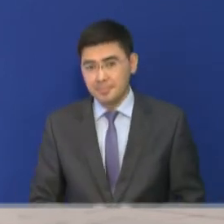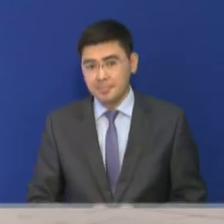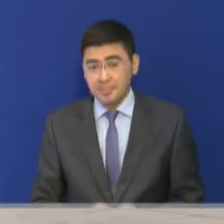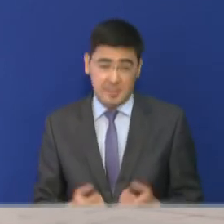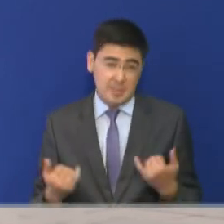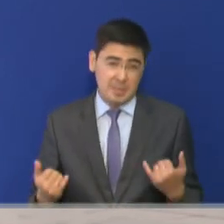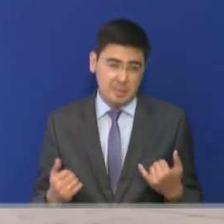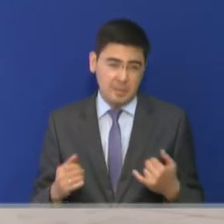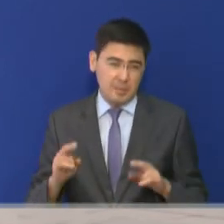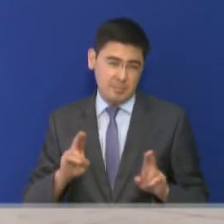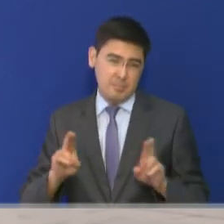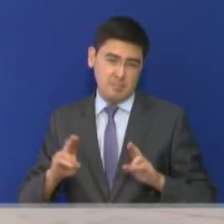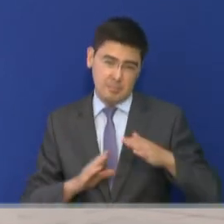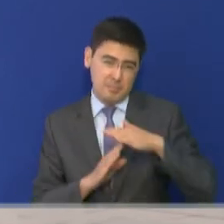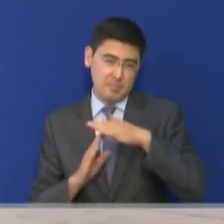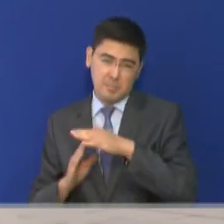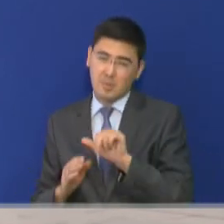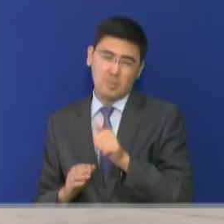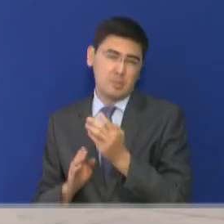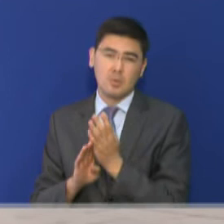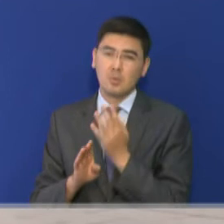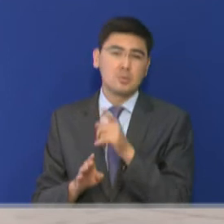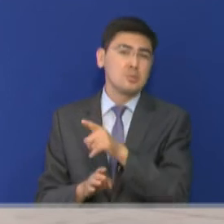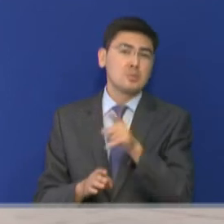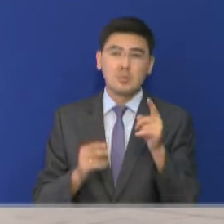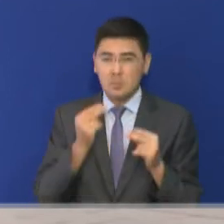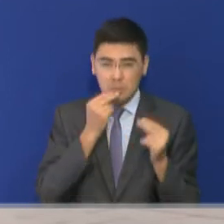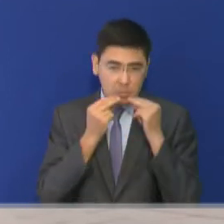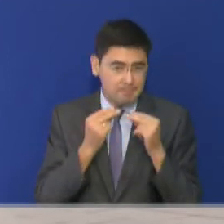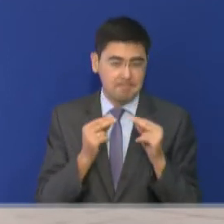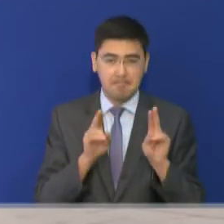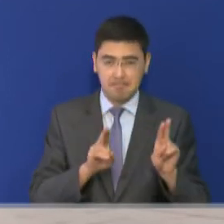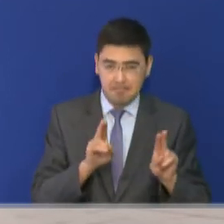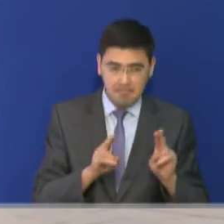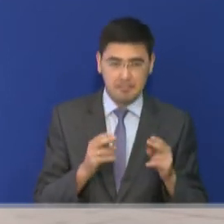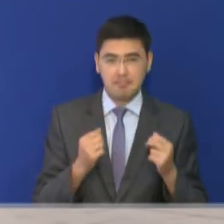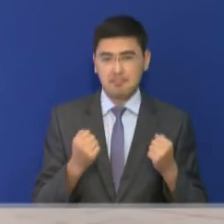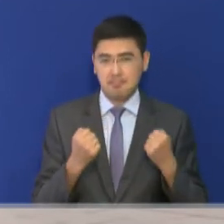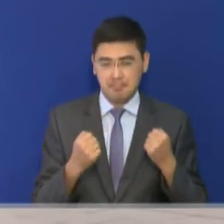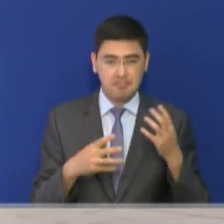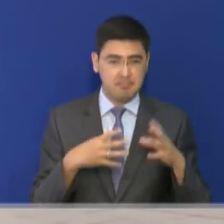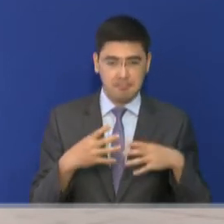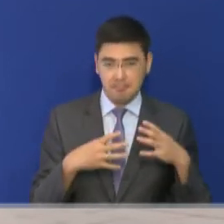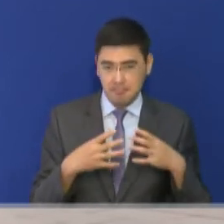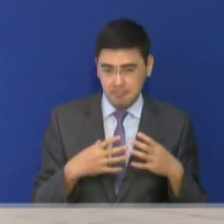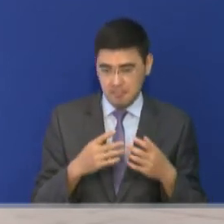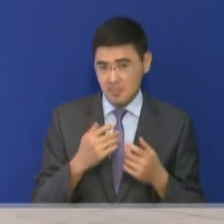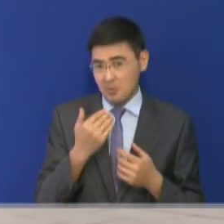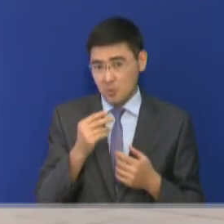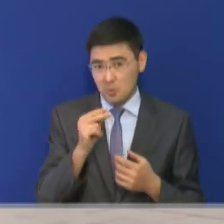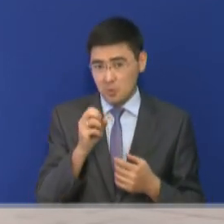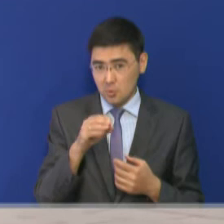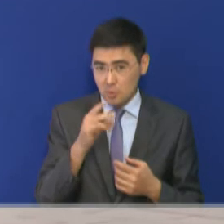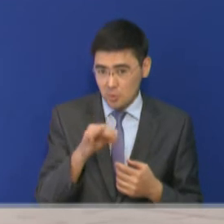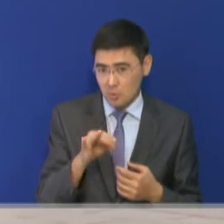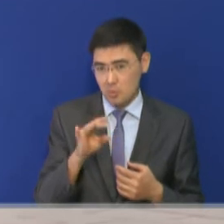шектеу шаралар уақытында бірінші кезекте дұрыс тамақтану, темірдей тәртіппен үнемі жаттығу керек. Ал жұп және тақ күндері далаға шығуға мүмкіндік алғандар